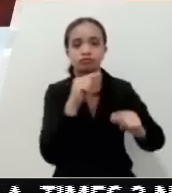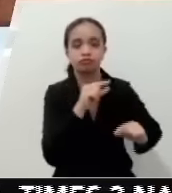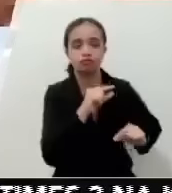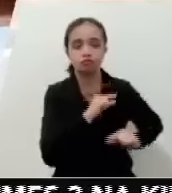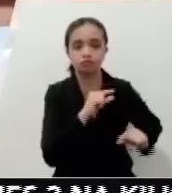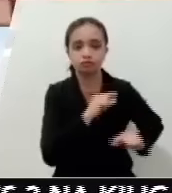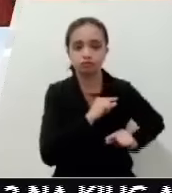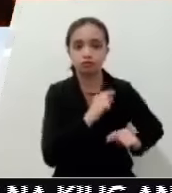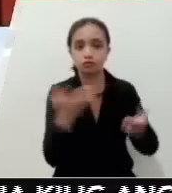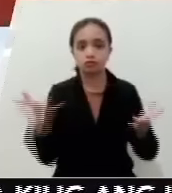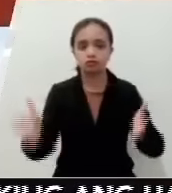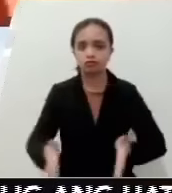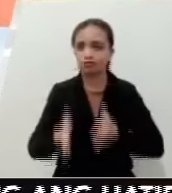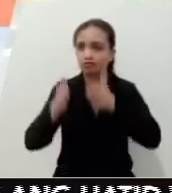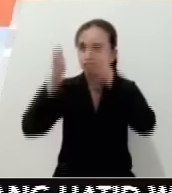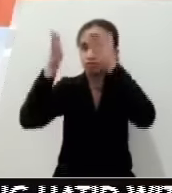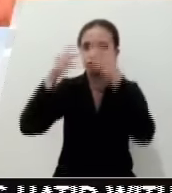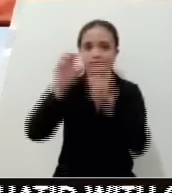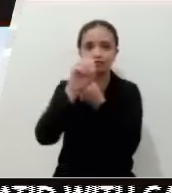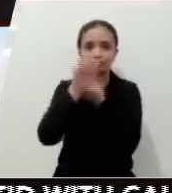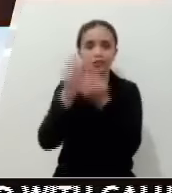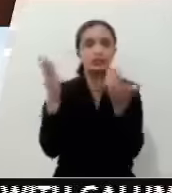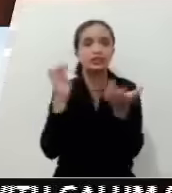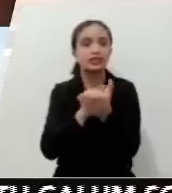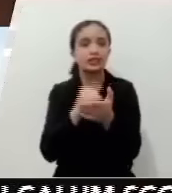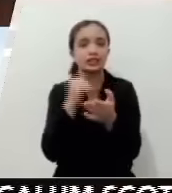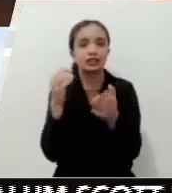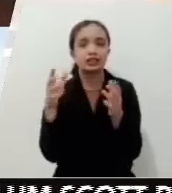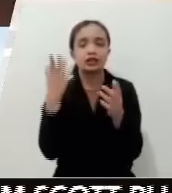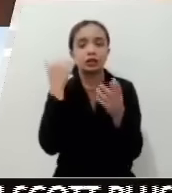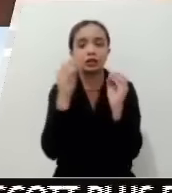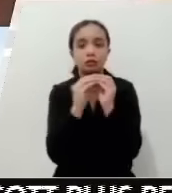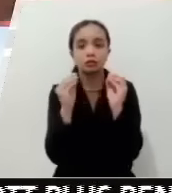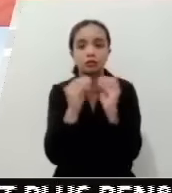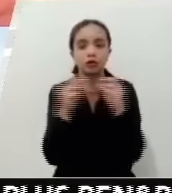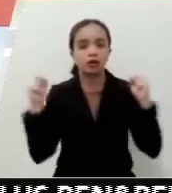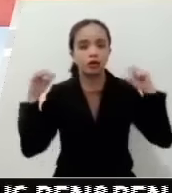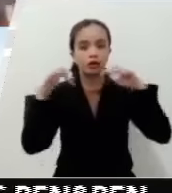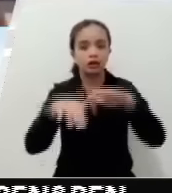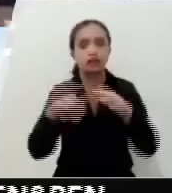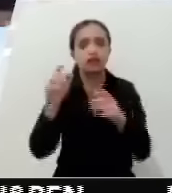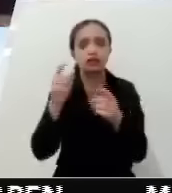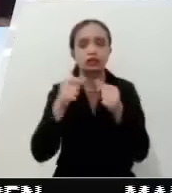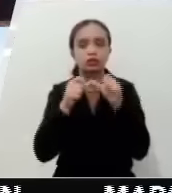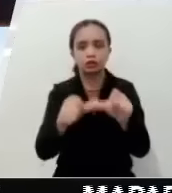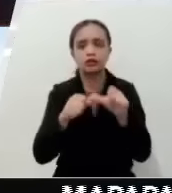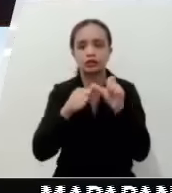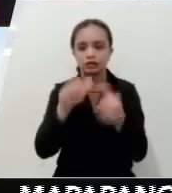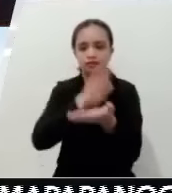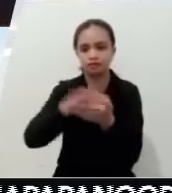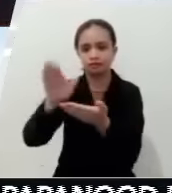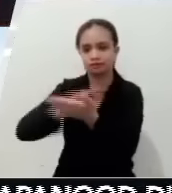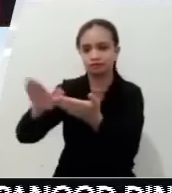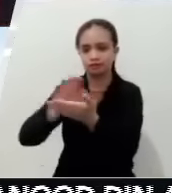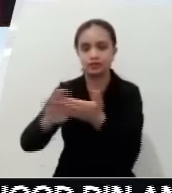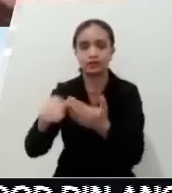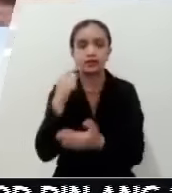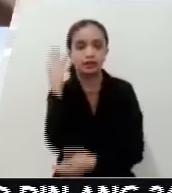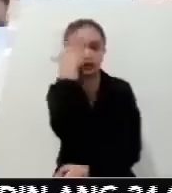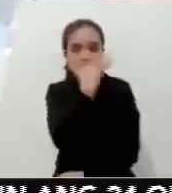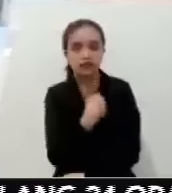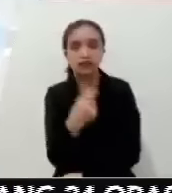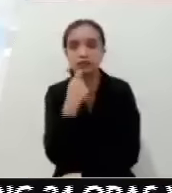atraksyon ito sa mga turista kaya para mas dayuhin dapat panatilihin ang kalinisan at kagandahan ayon sa kanila para ito sa